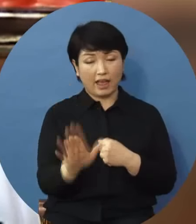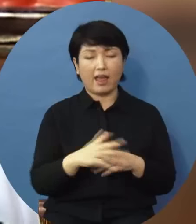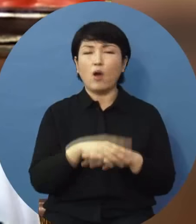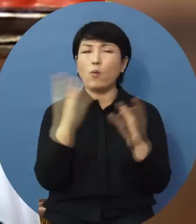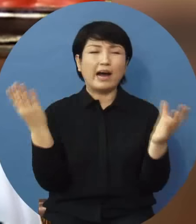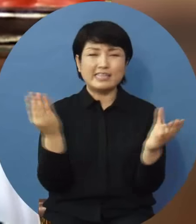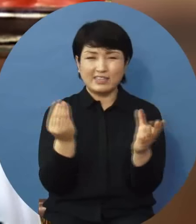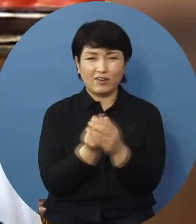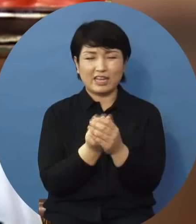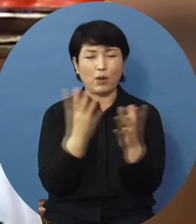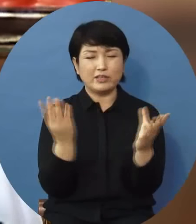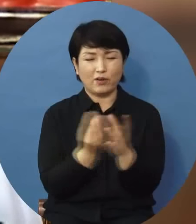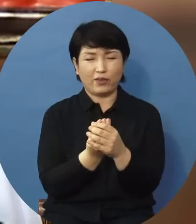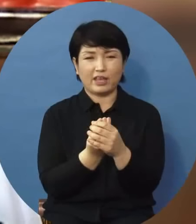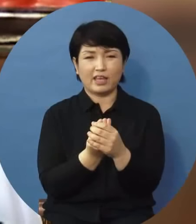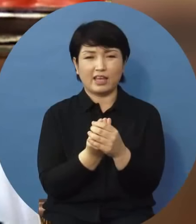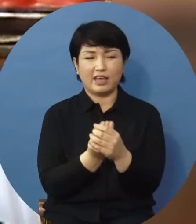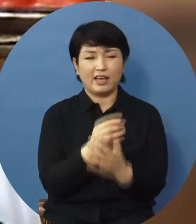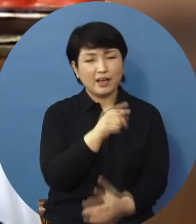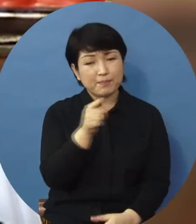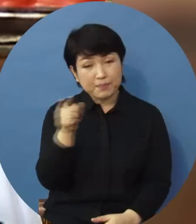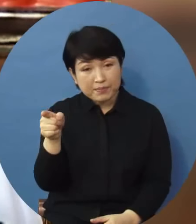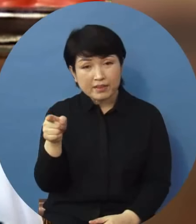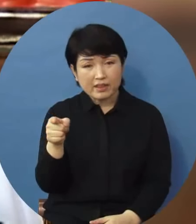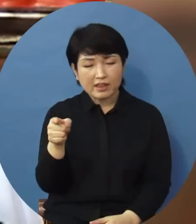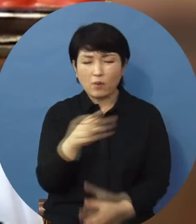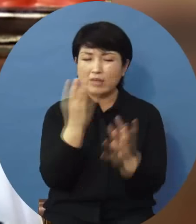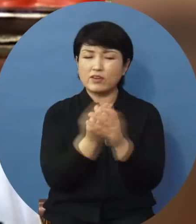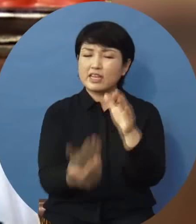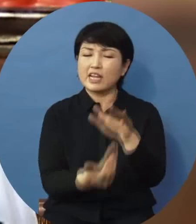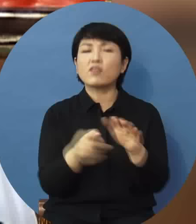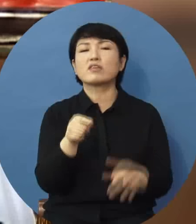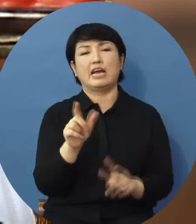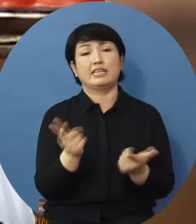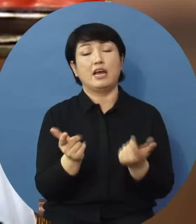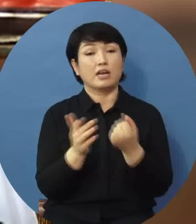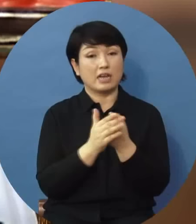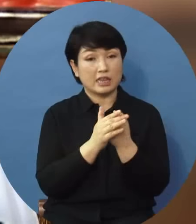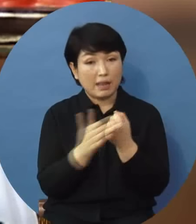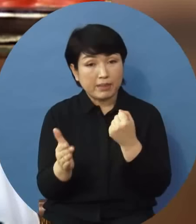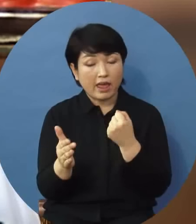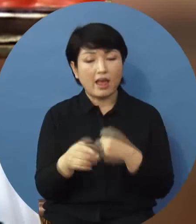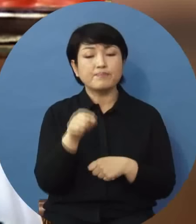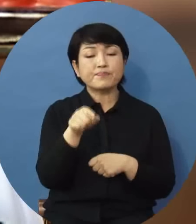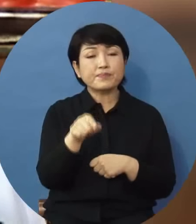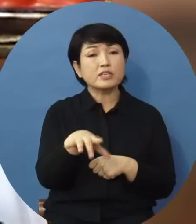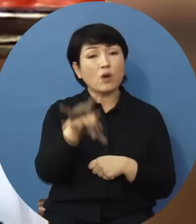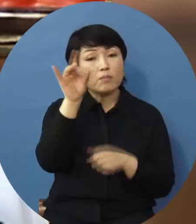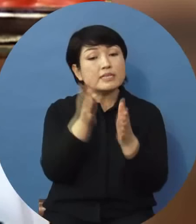그러나 완전하게 어떤 경우에도 되는 것은 아니다. 그렇기 때문에